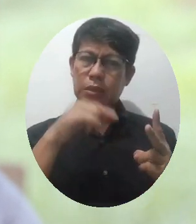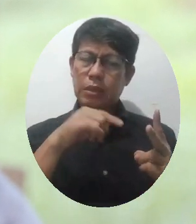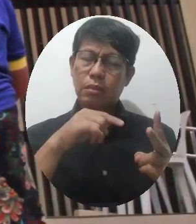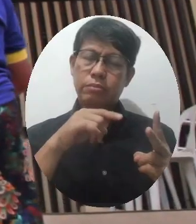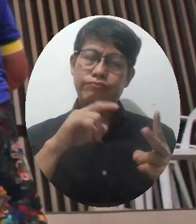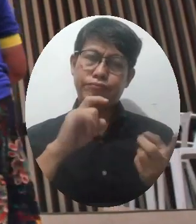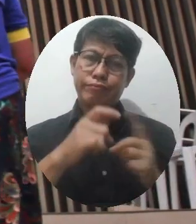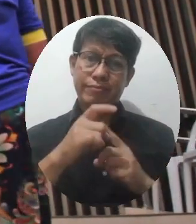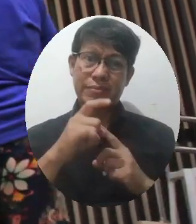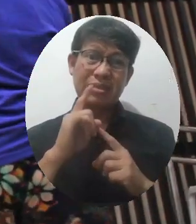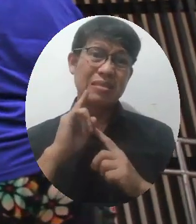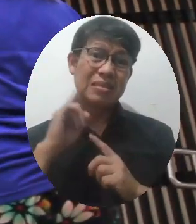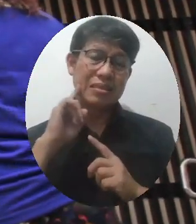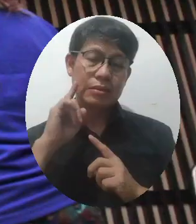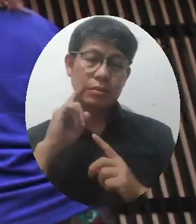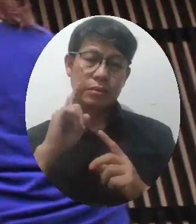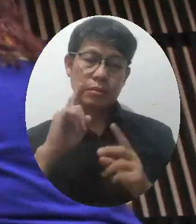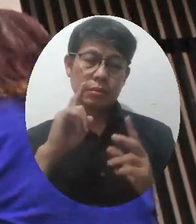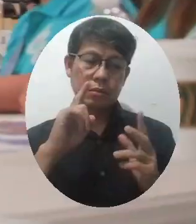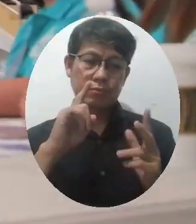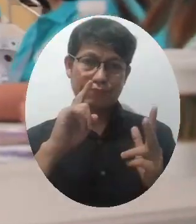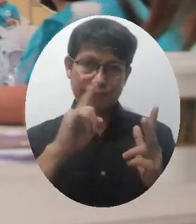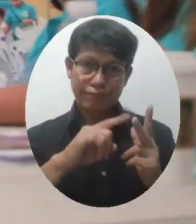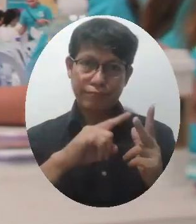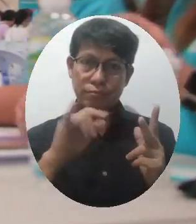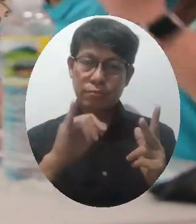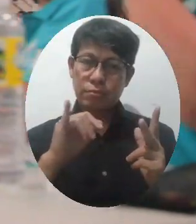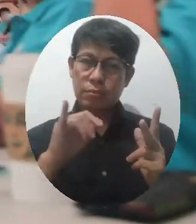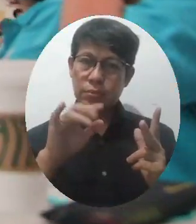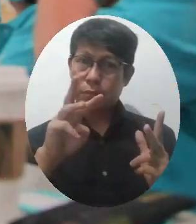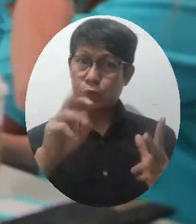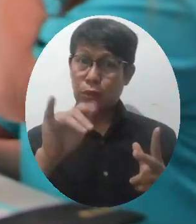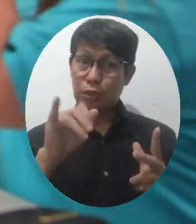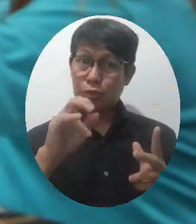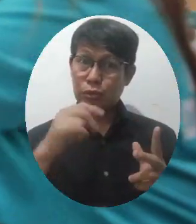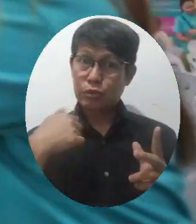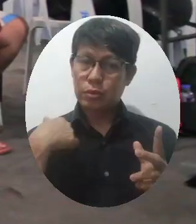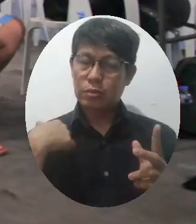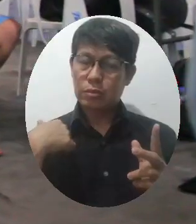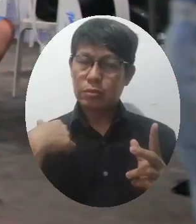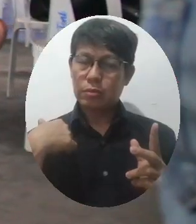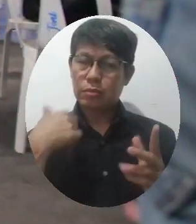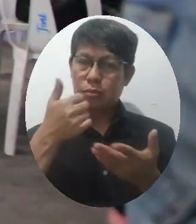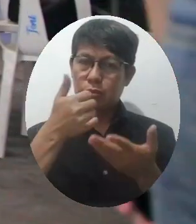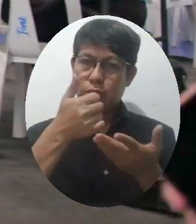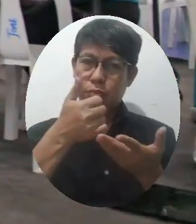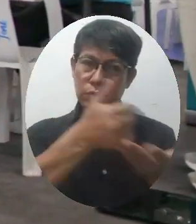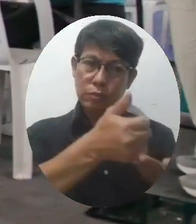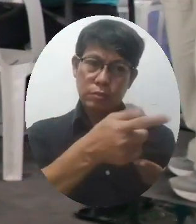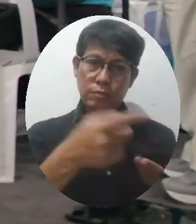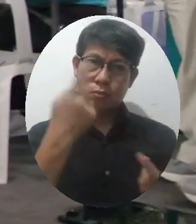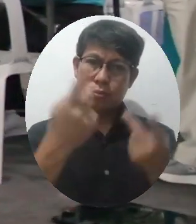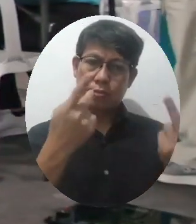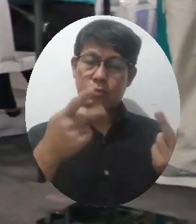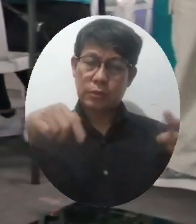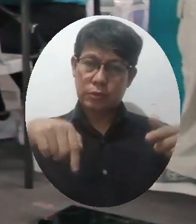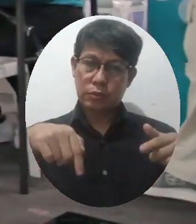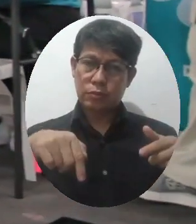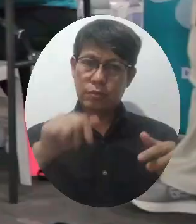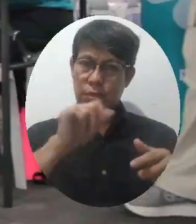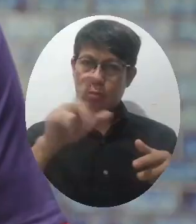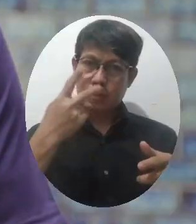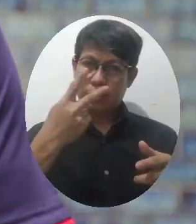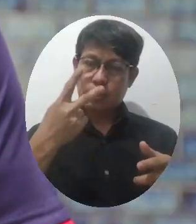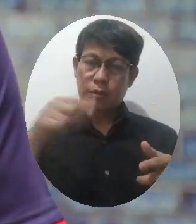pandinig. At ang medical mission ng Watson at SM Foundation na ginanap sa Mandaluyong. Lahat ng yan dito sa kapwa ko mahal